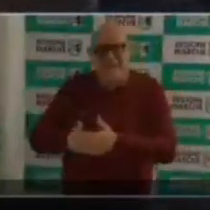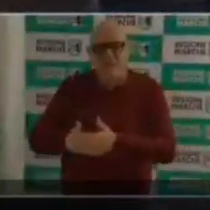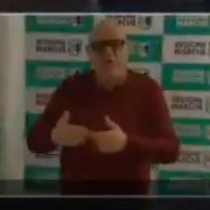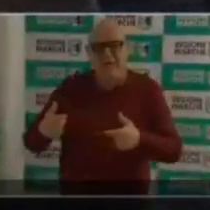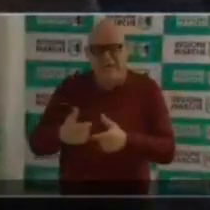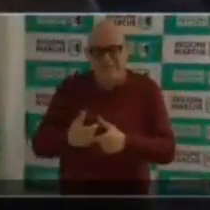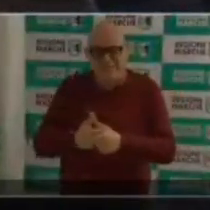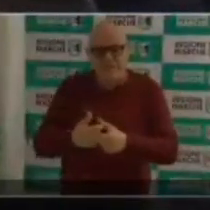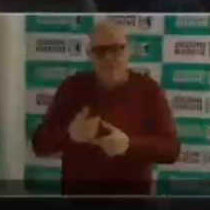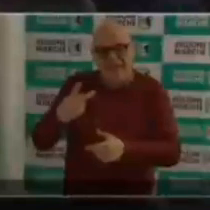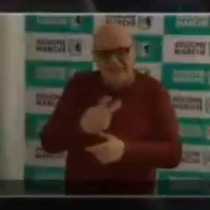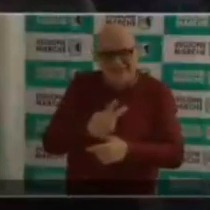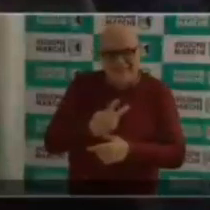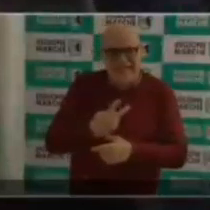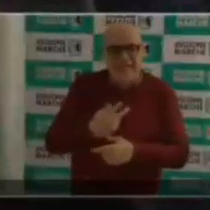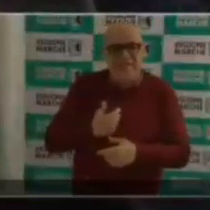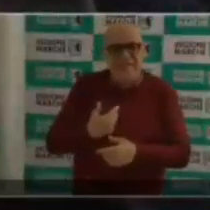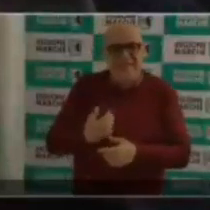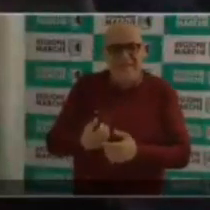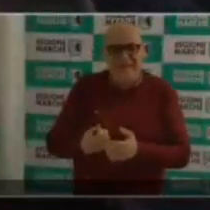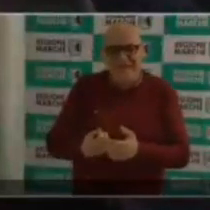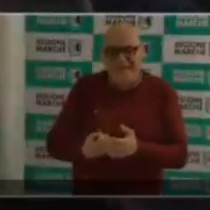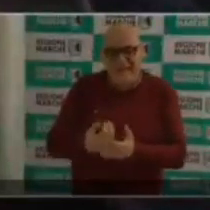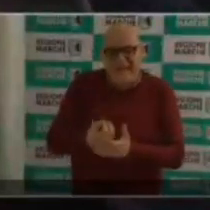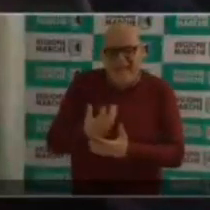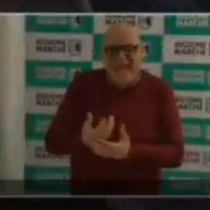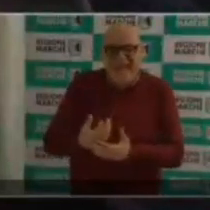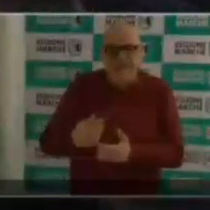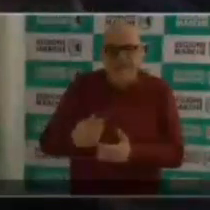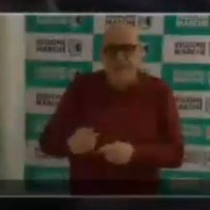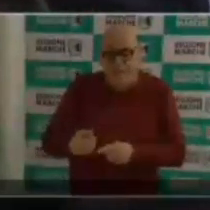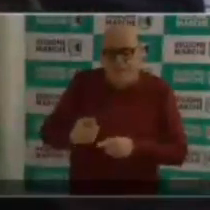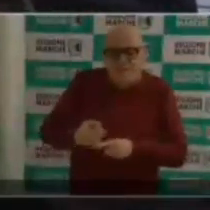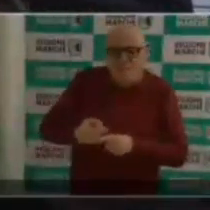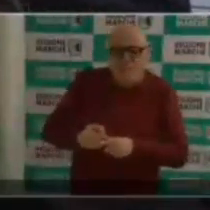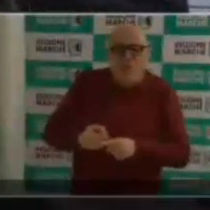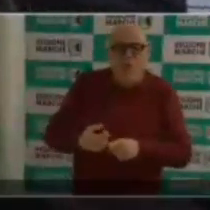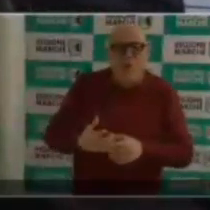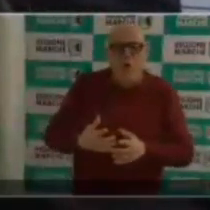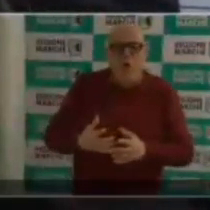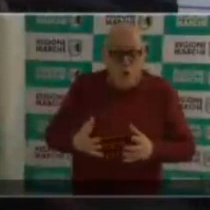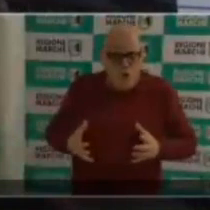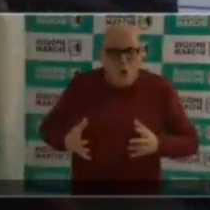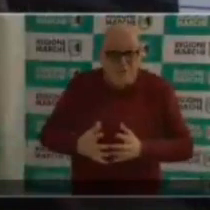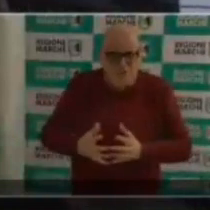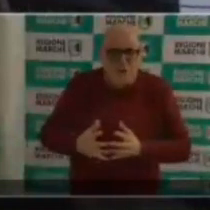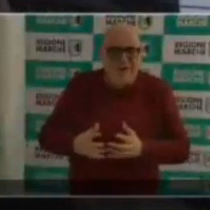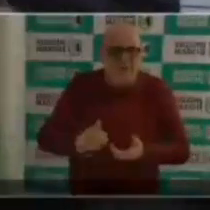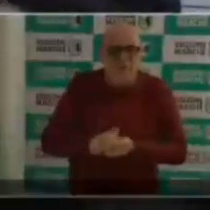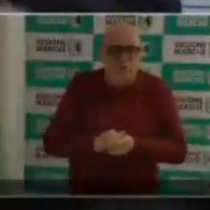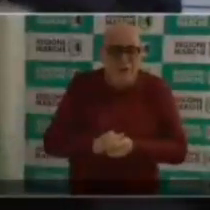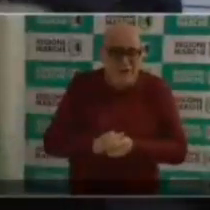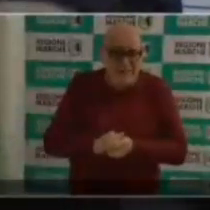sociale, cercando di creare ulteriore coesione sociale. Questo è estremamente importante, perché in queste nostre reti non